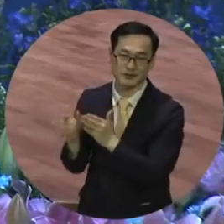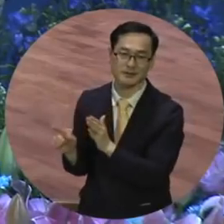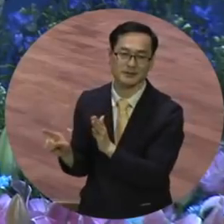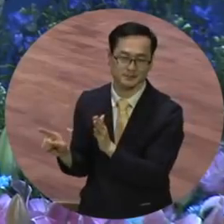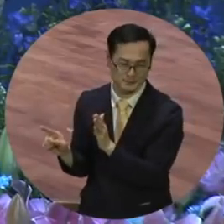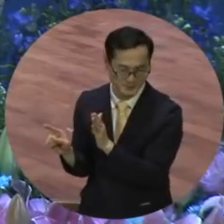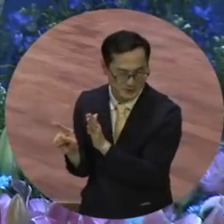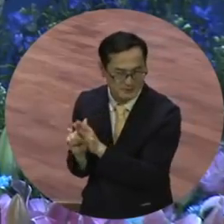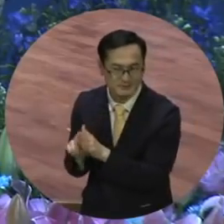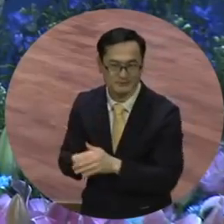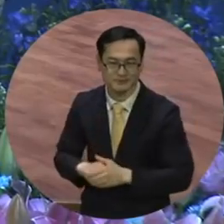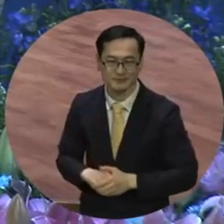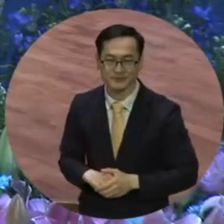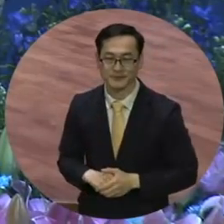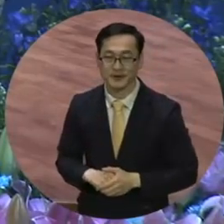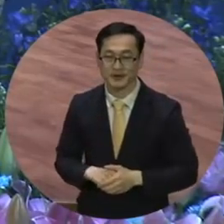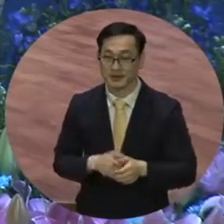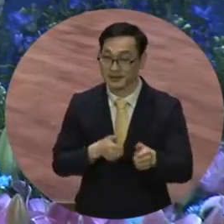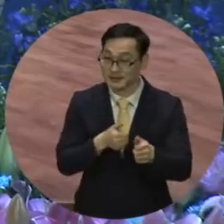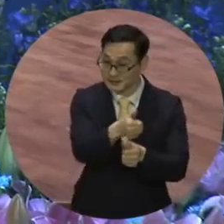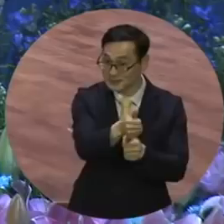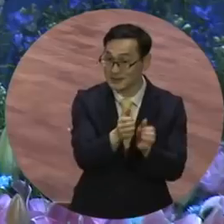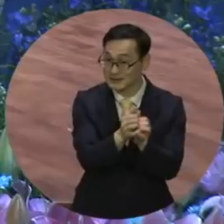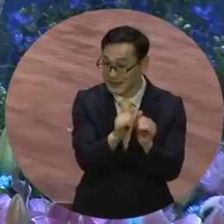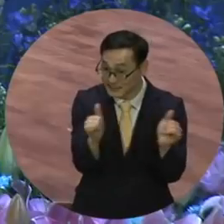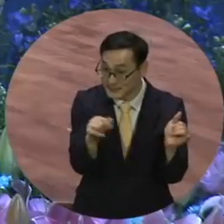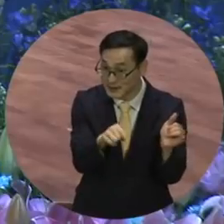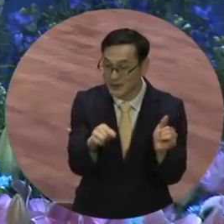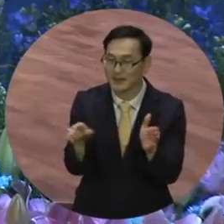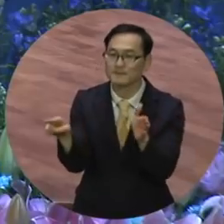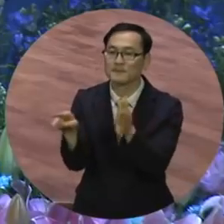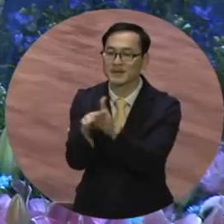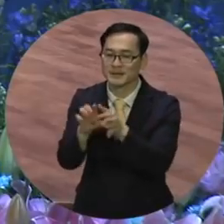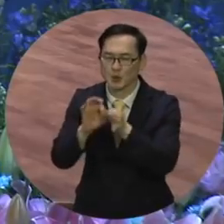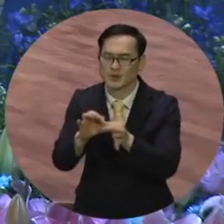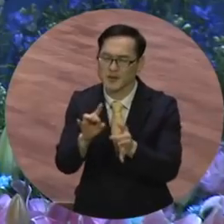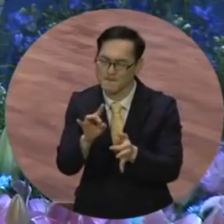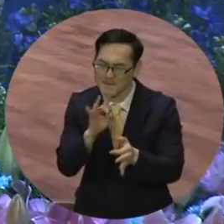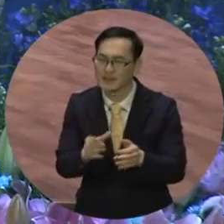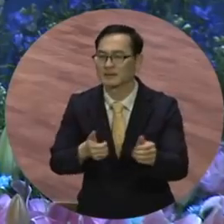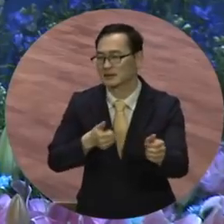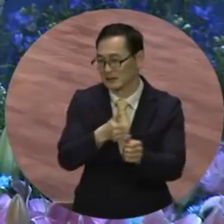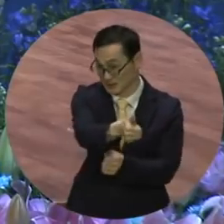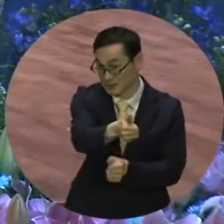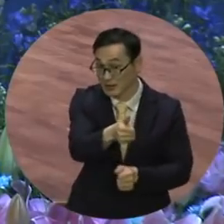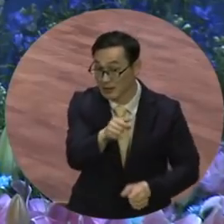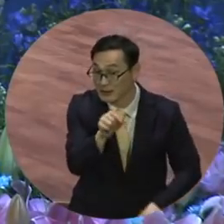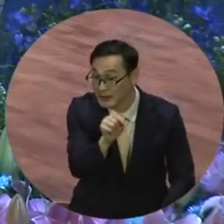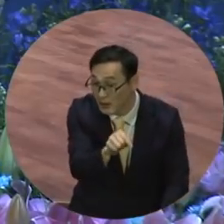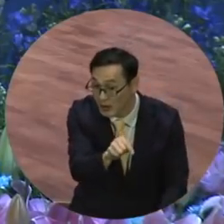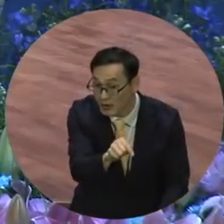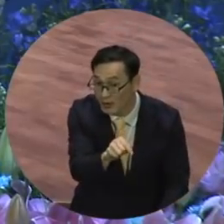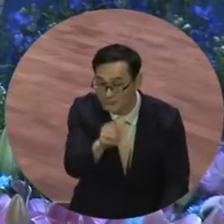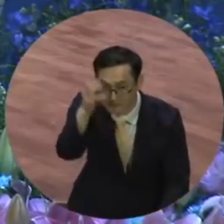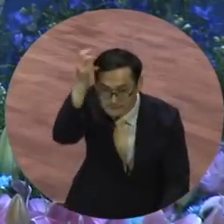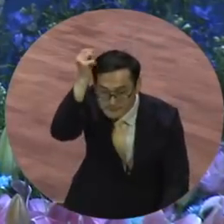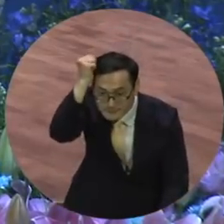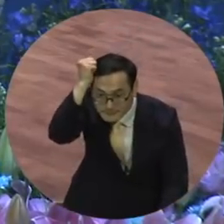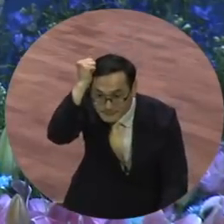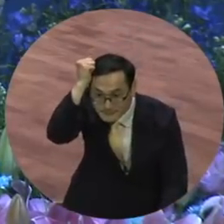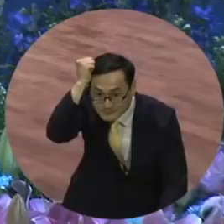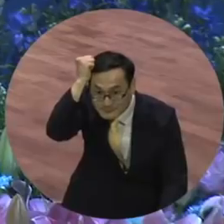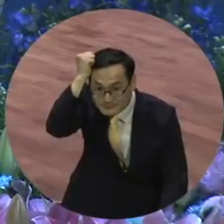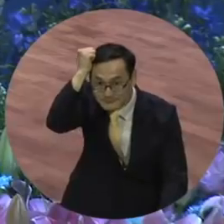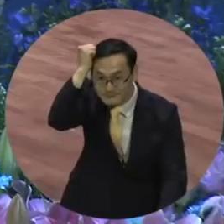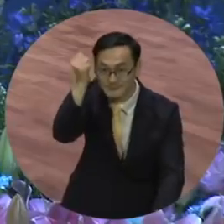세상을 이기는 승자의 삶은 오직 믿음을 통해서만이 된다는 이 사실을 여러분이 확실히